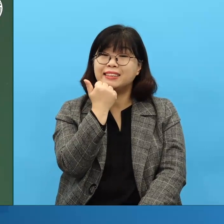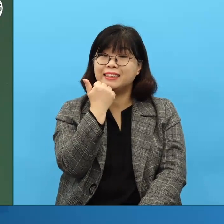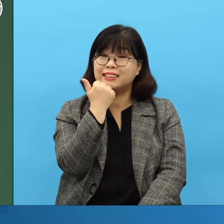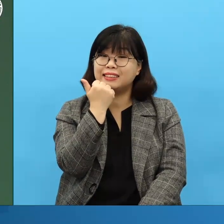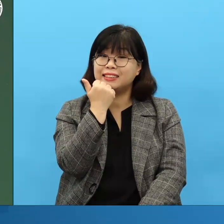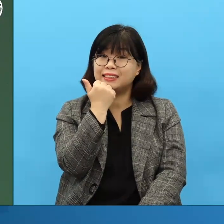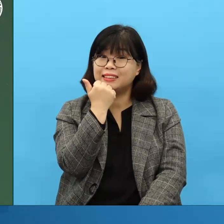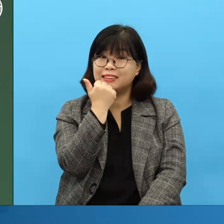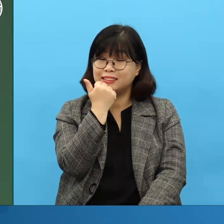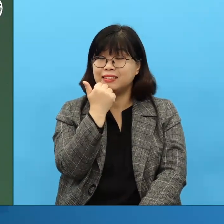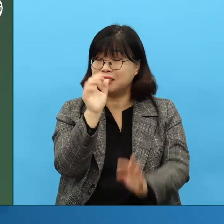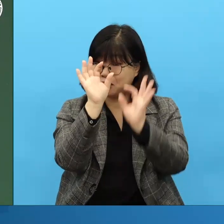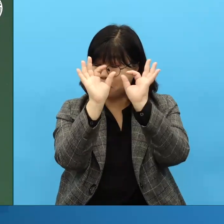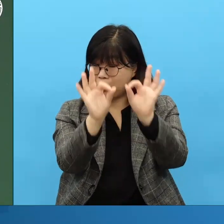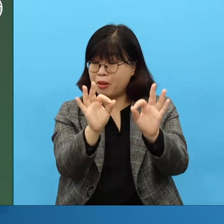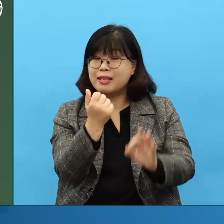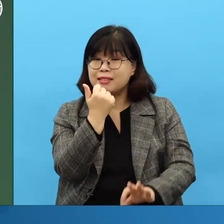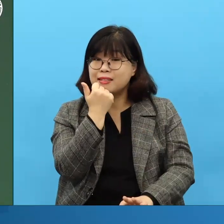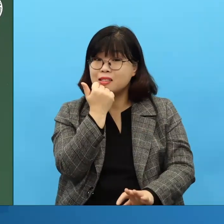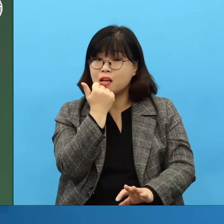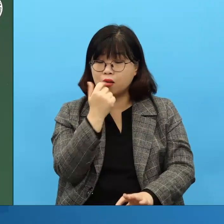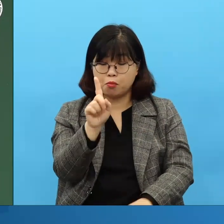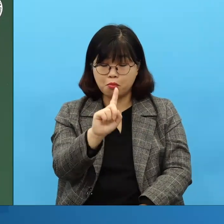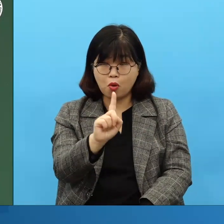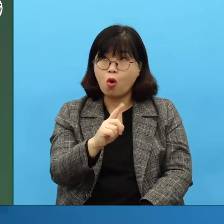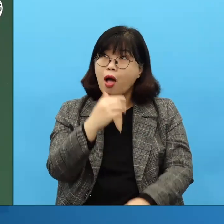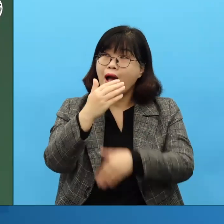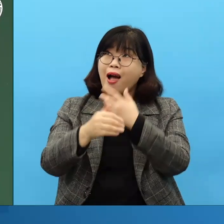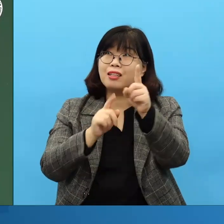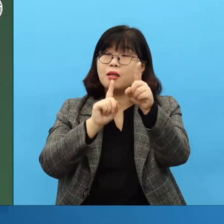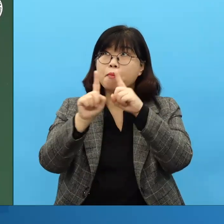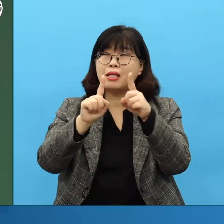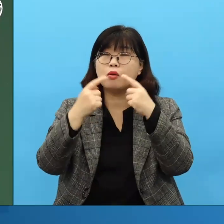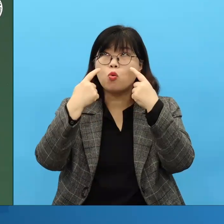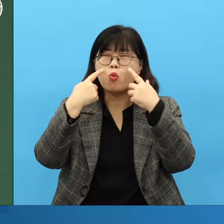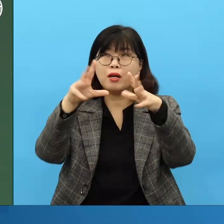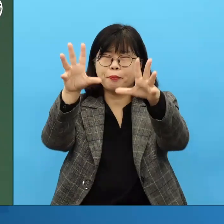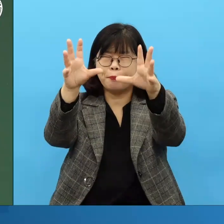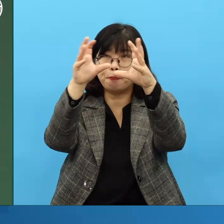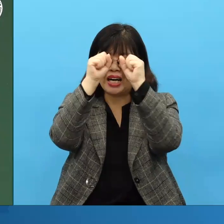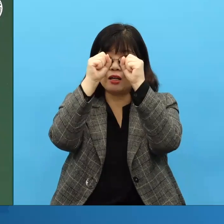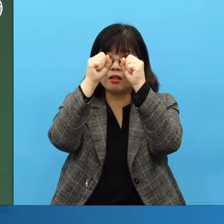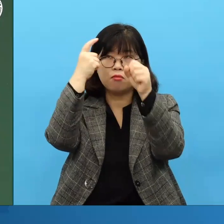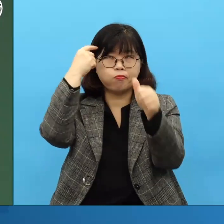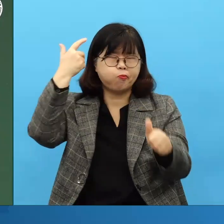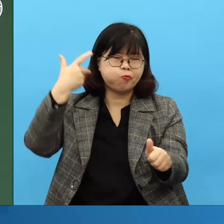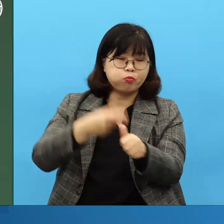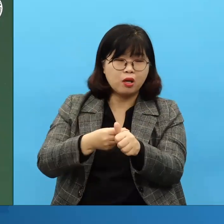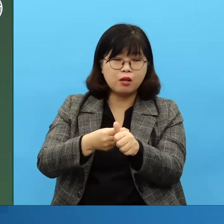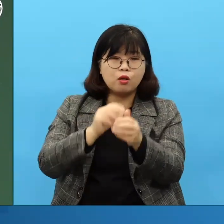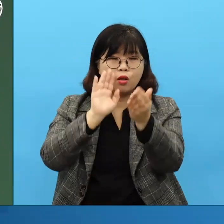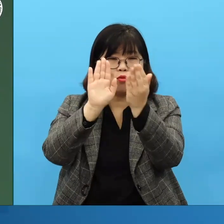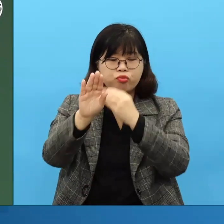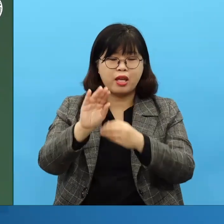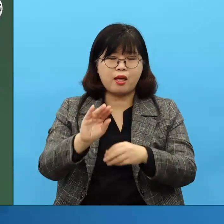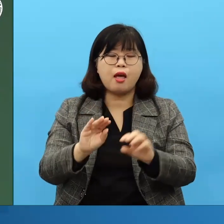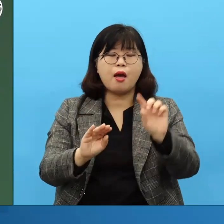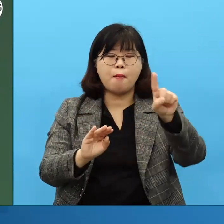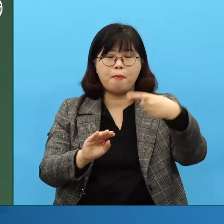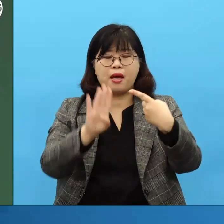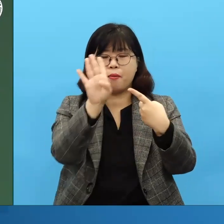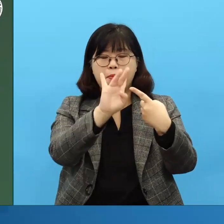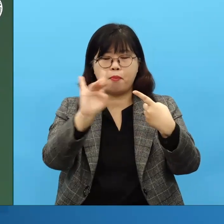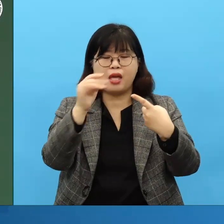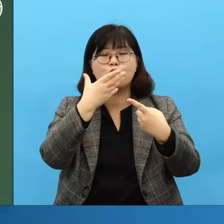word entered into him, he received 100-fold 자, answers. 이래 돼야 선교할 수 있어요. And only when this happens can you carry out the work of missions. 다른 사람은 샘